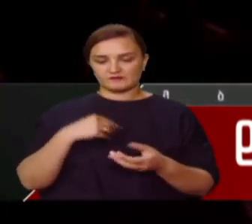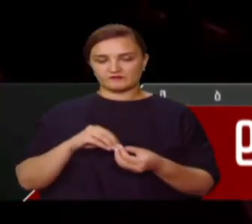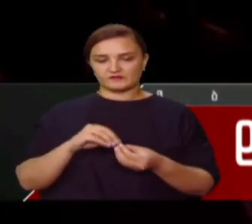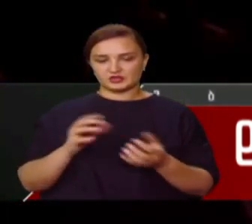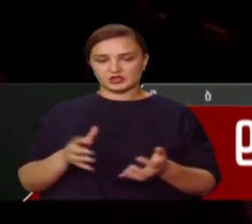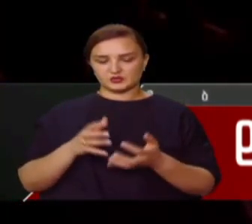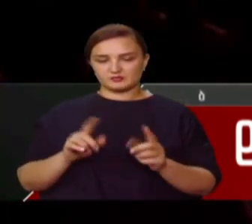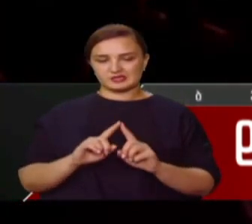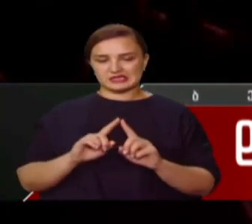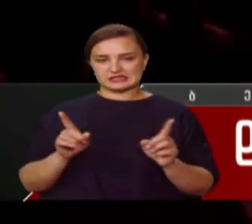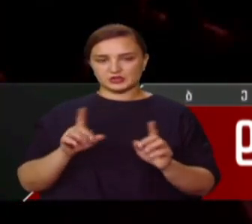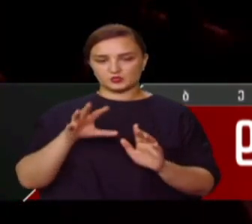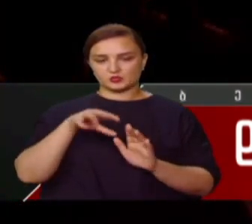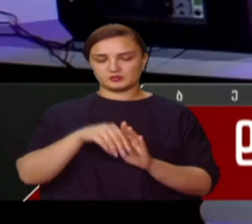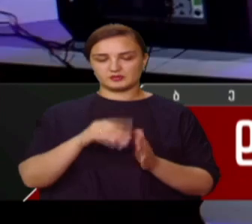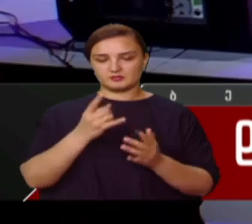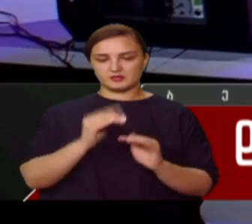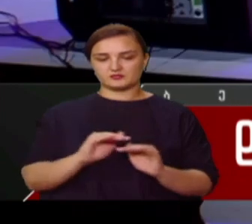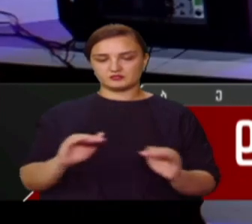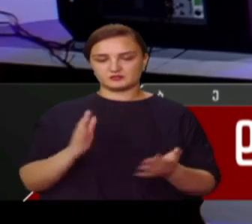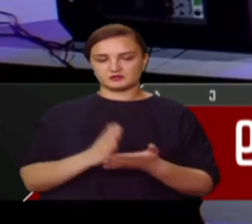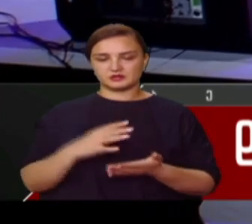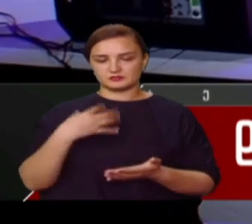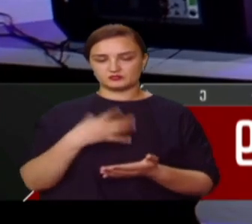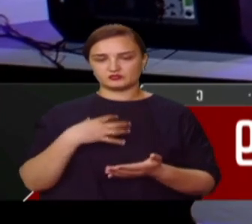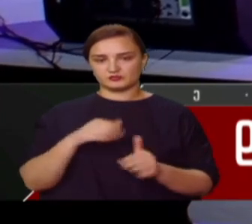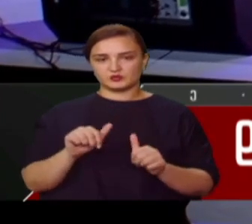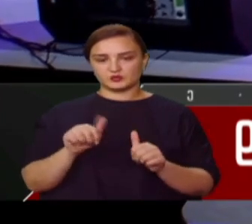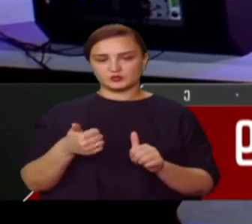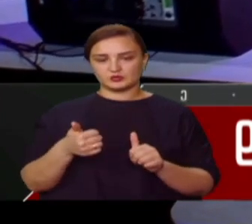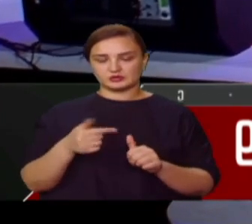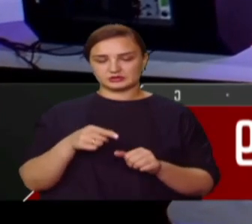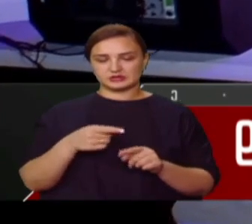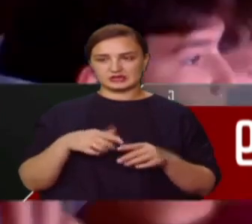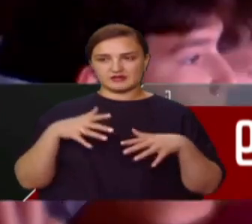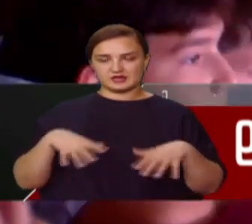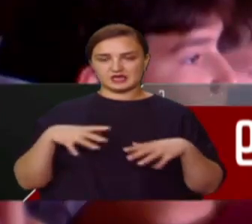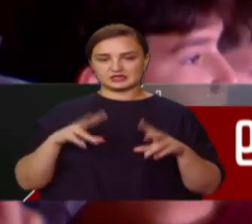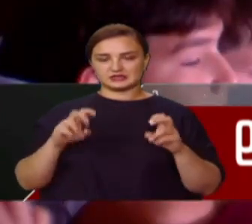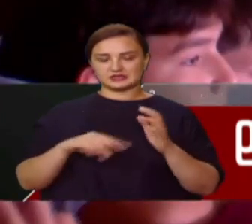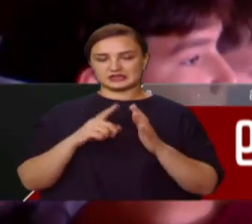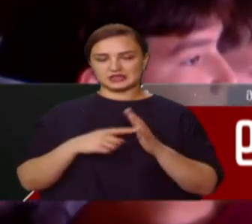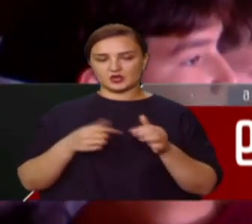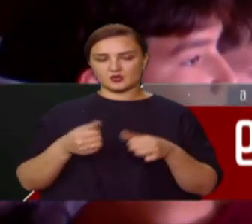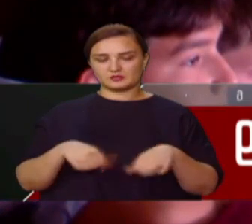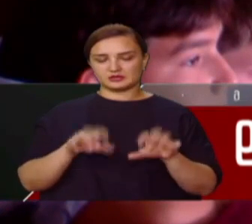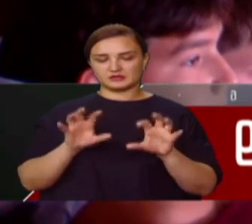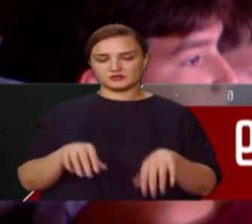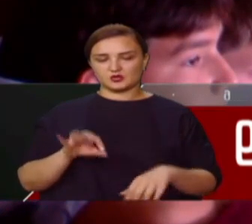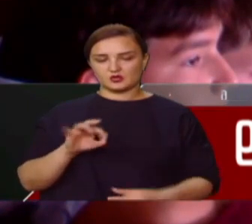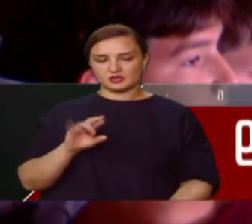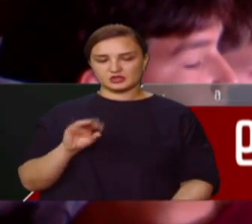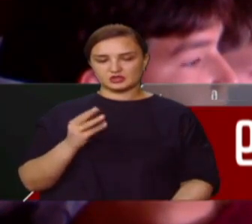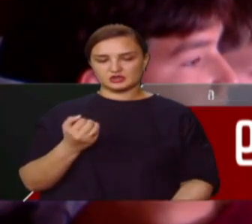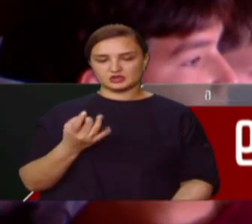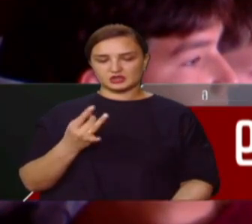shenarchuneba gansakutrebit diasporashi mqopi bavshobistvis aris mishvelovani, rogorc diasporisa da Kavkasiis sagitkhta komitetis tamzhdomare Beka Odisharia